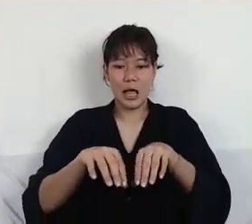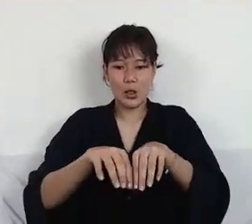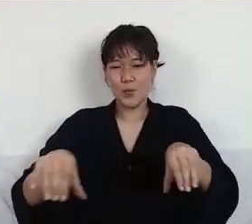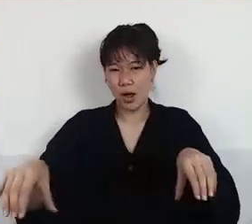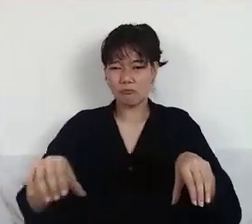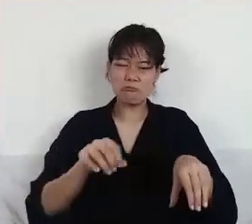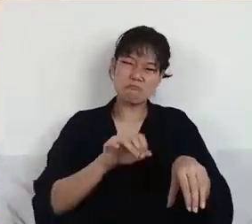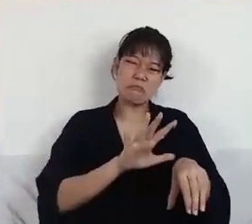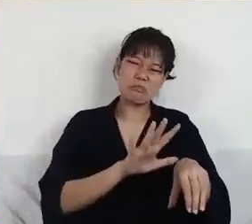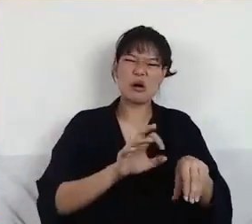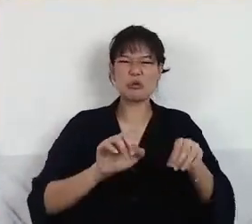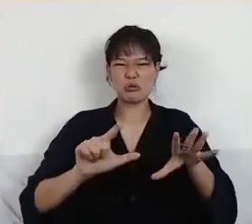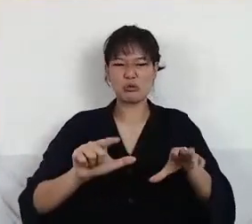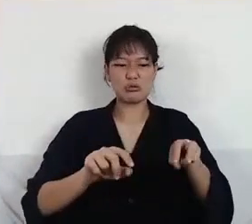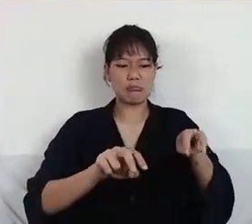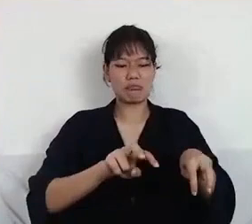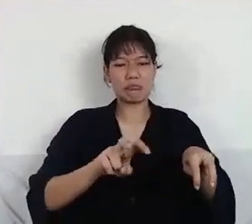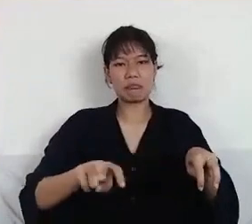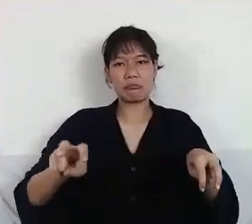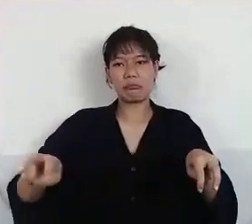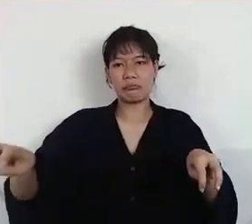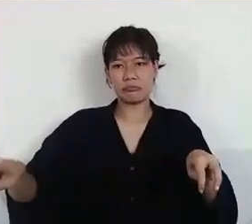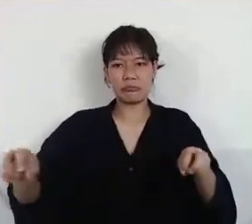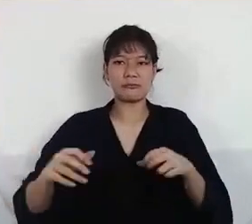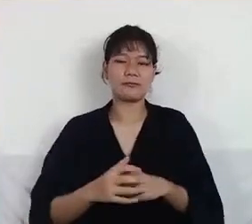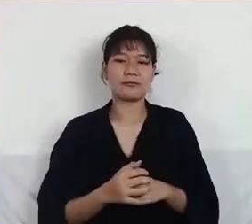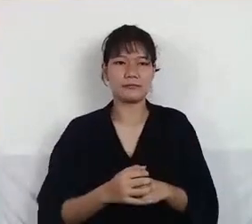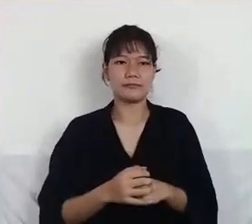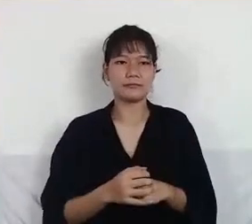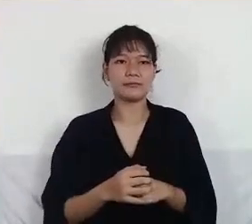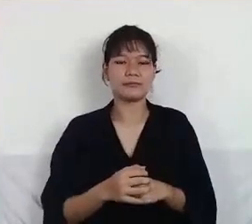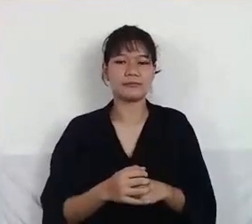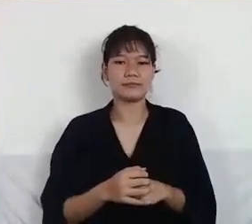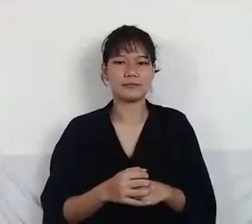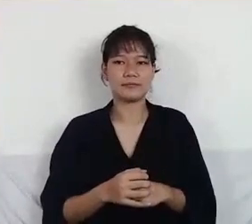5, karena masih banyak yang kosong.